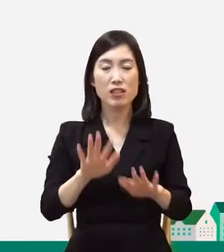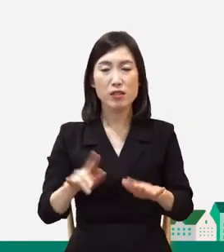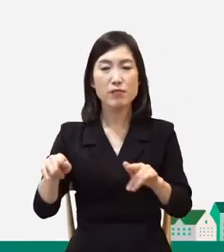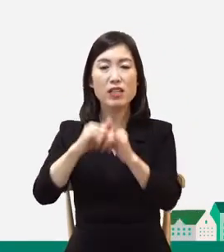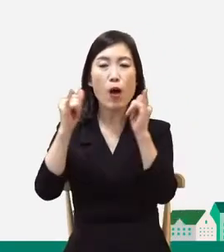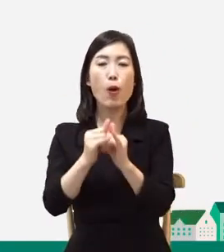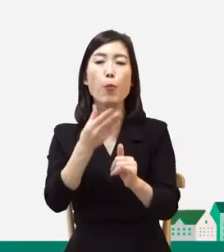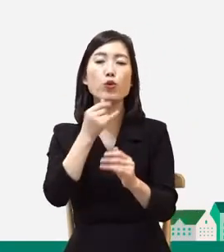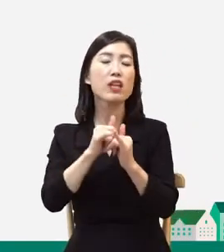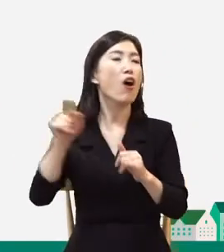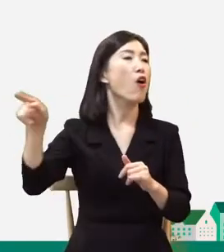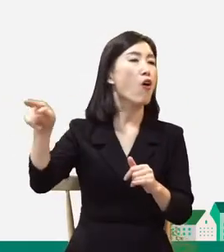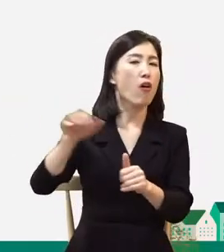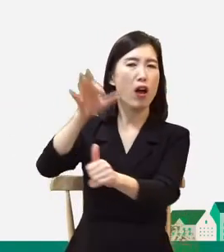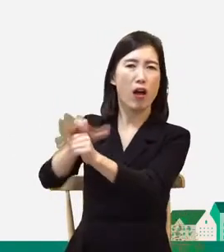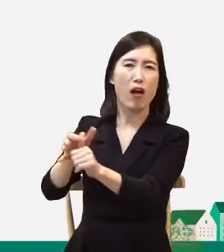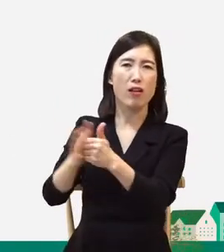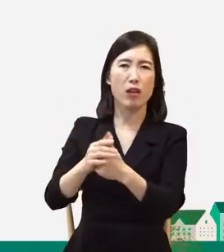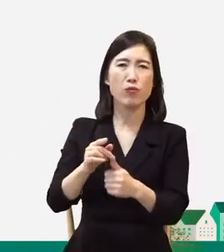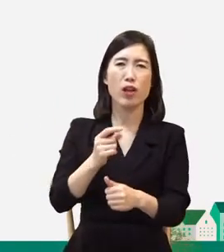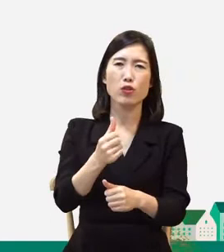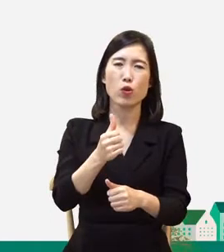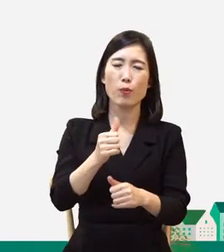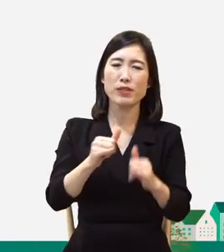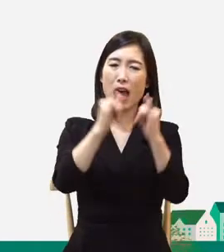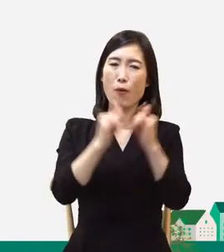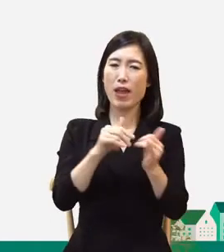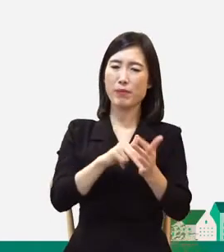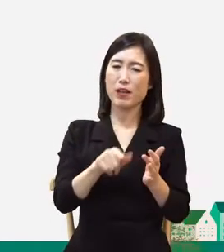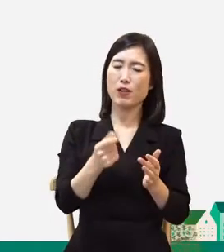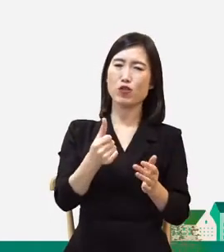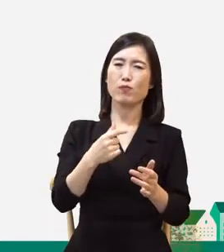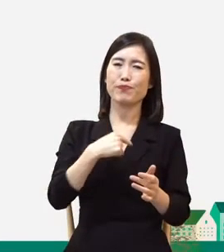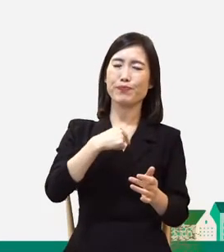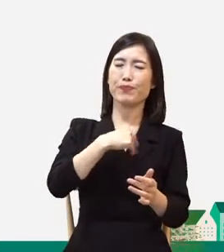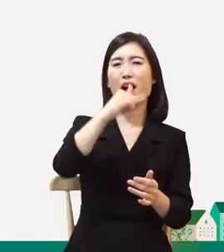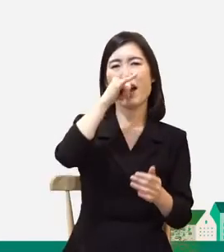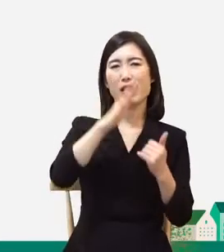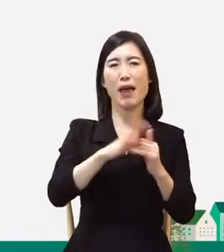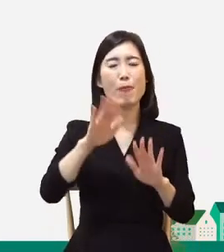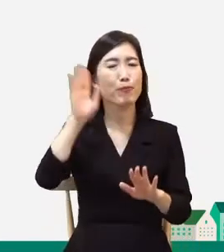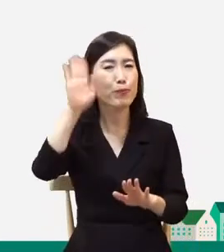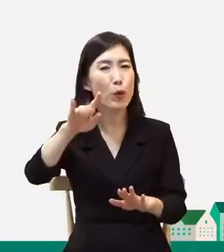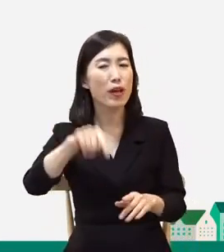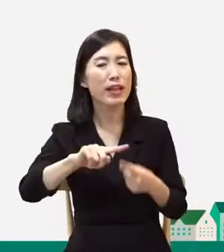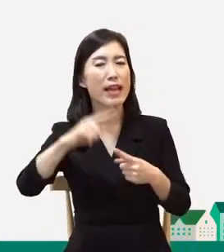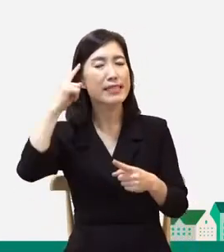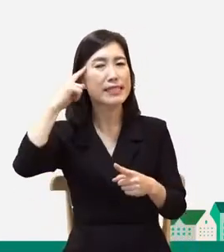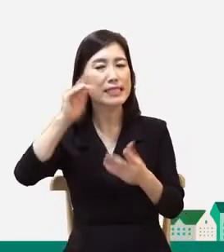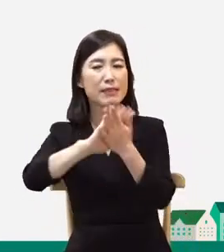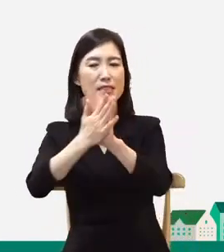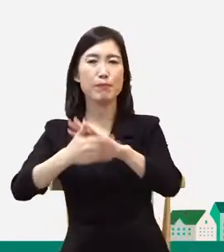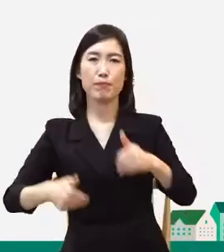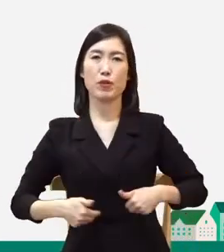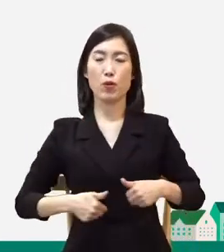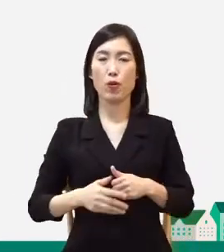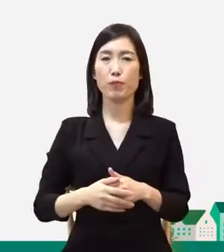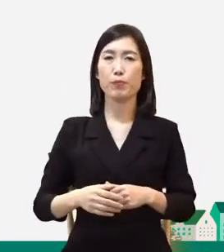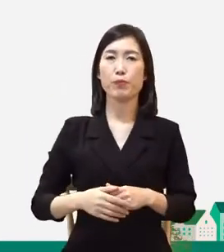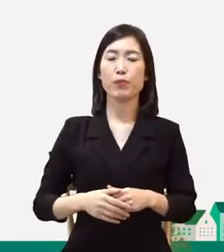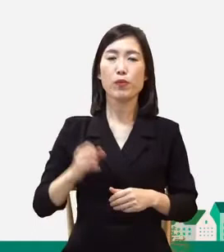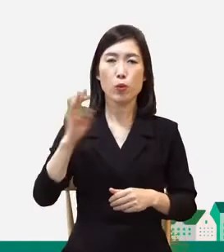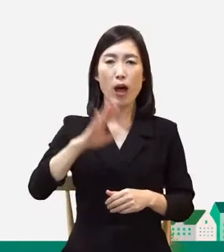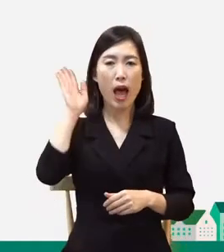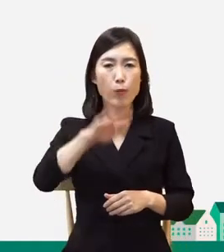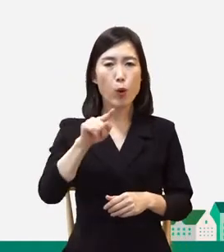있는 현실입니다. 그로 인해 사회적 인식은 필요하다고 봅니다. 네 번째는 서비스 코디네이터에 대한 폭력 발생